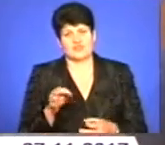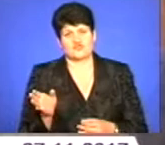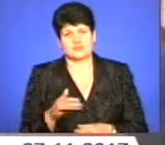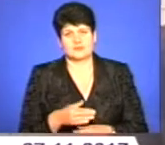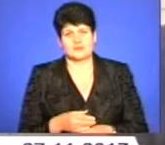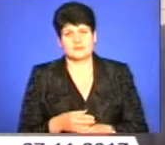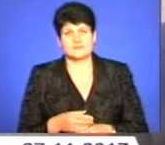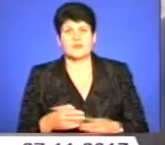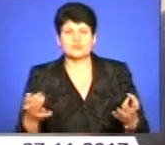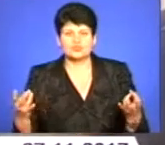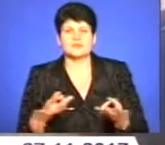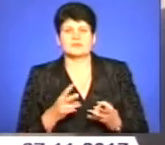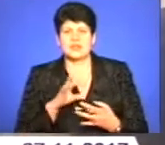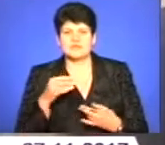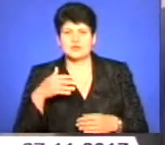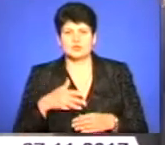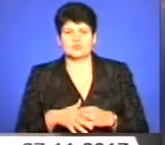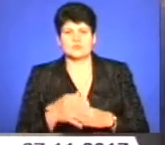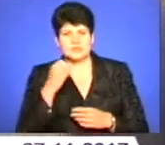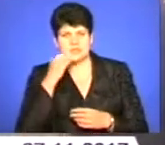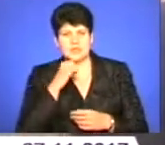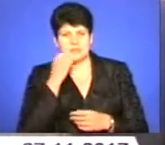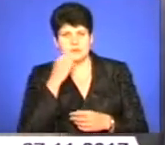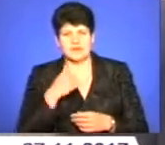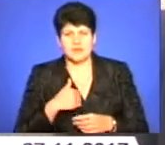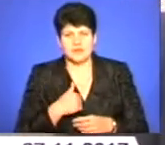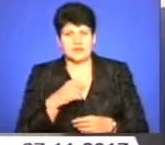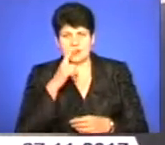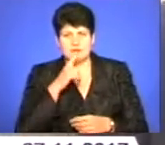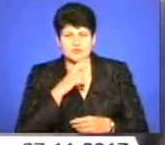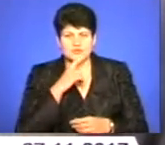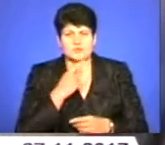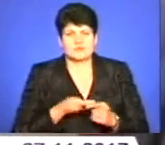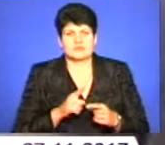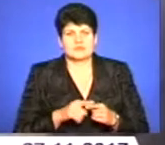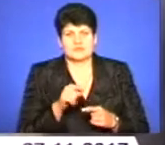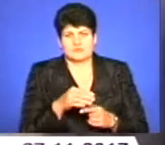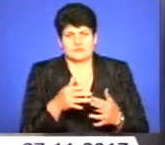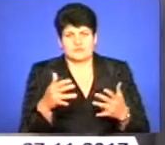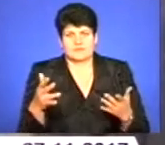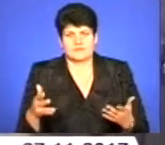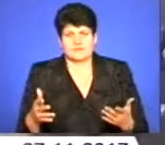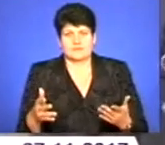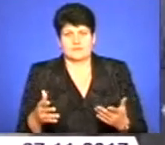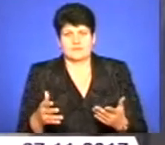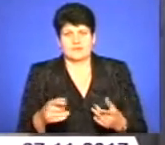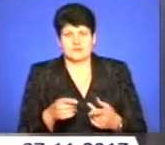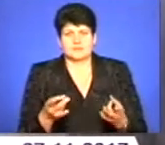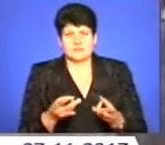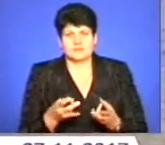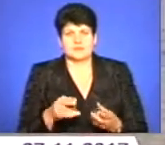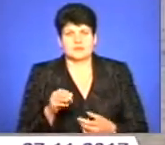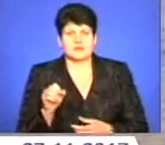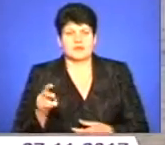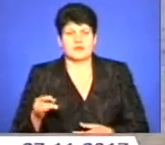Певно, що потрібно. Не всі розуміються, так і старі баби, як я, вони не розуміються в тих вово, щось той вово. Так що їм треба